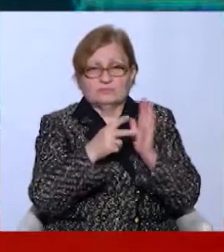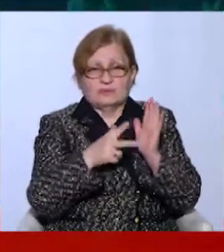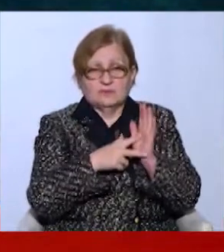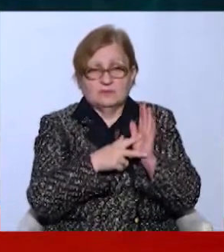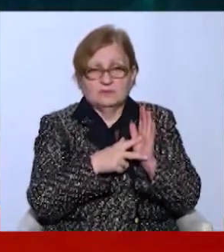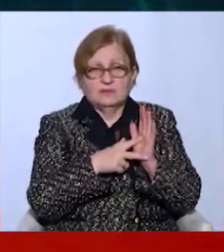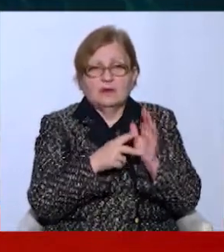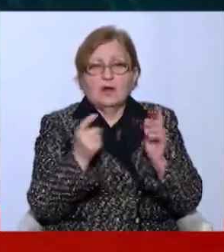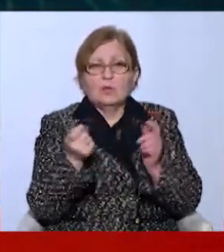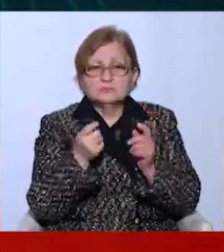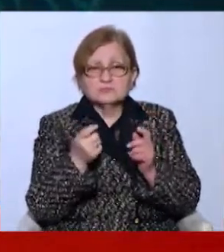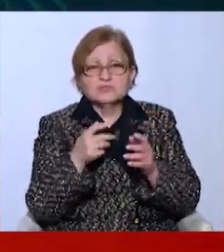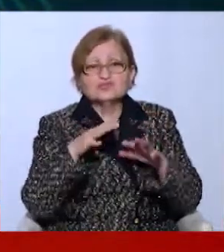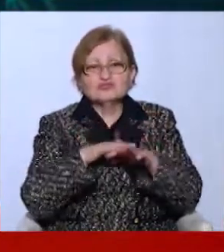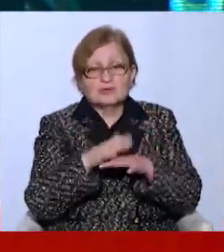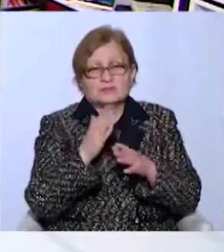არის 72.